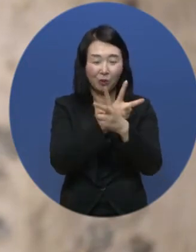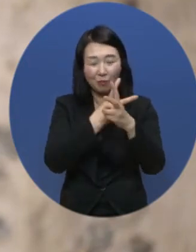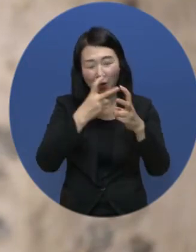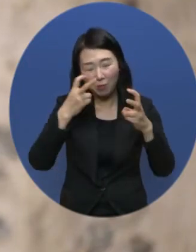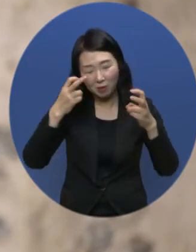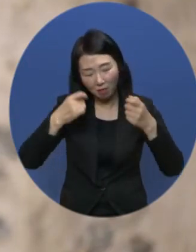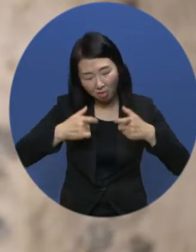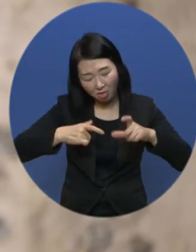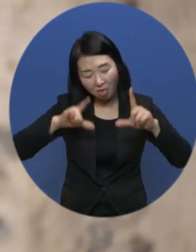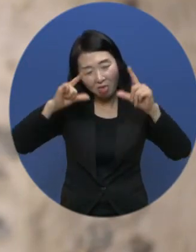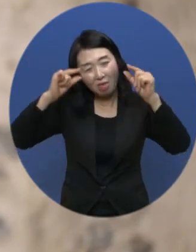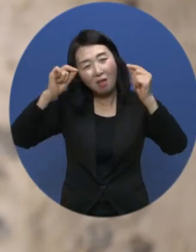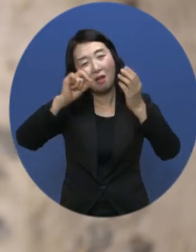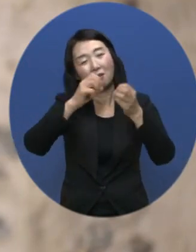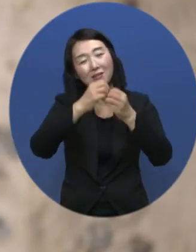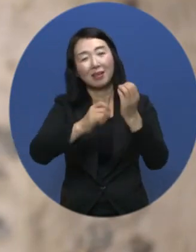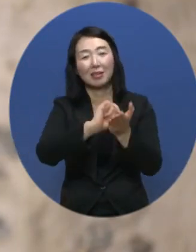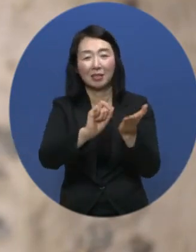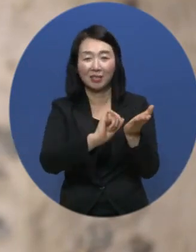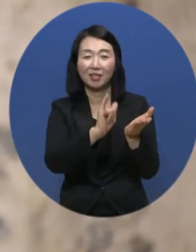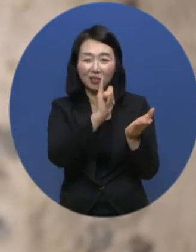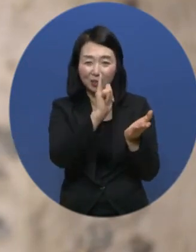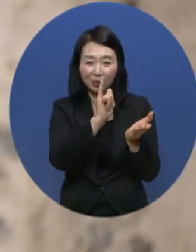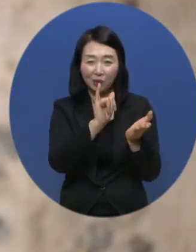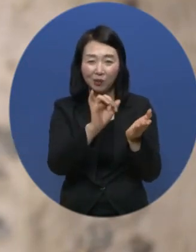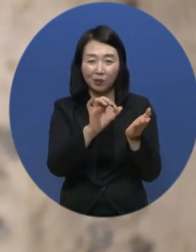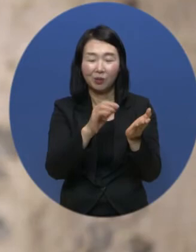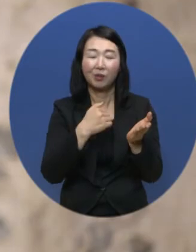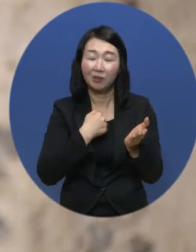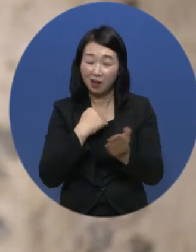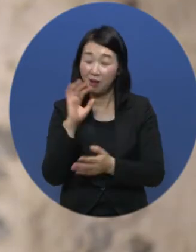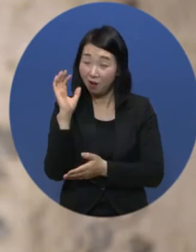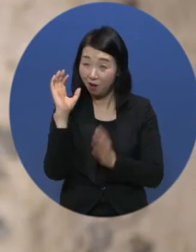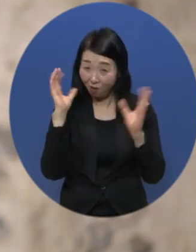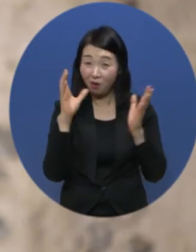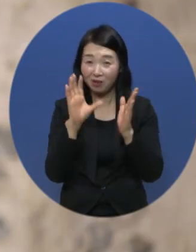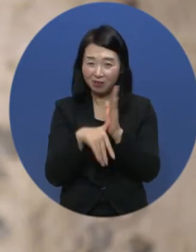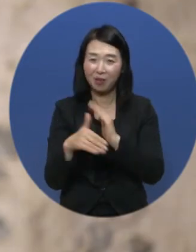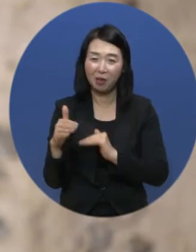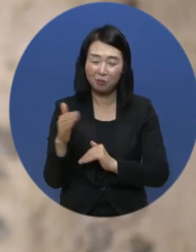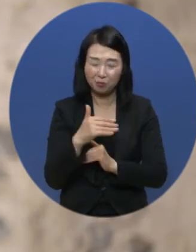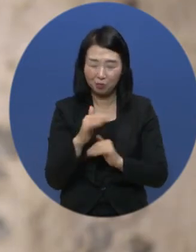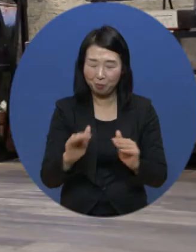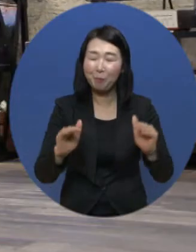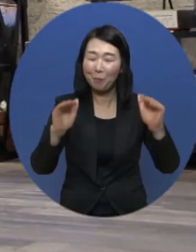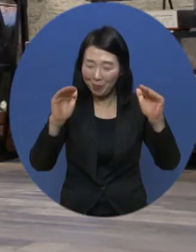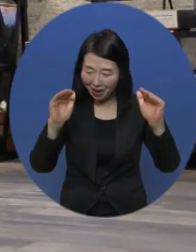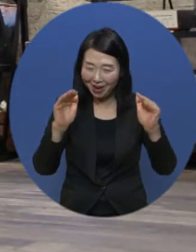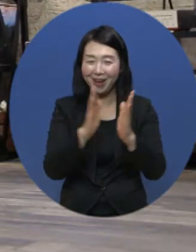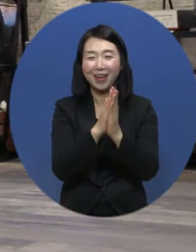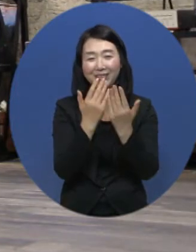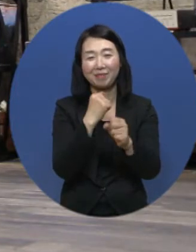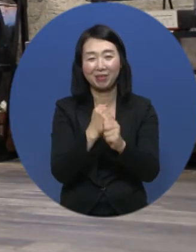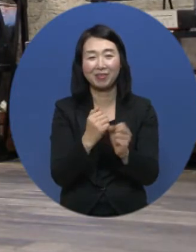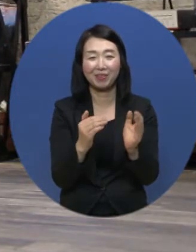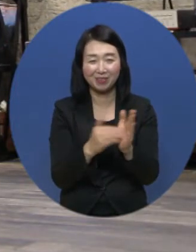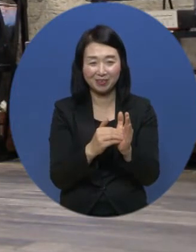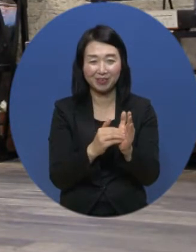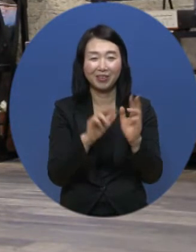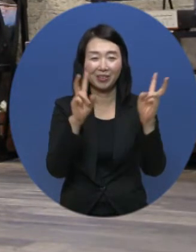시들, 그렇게 저의 어릴 적부터 최근까지의 제 이야기를 책으로 엮었습니다. 제목 바울의